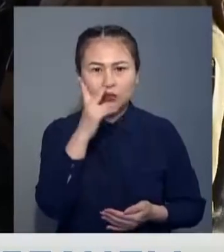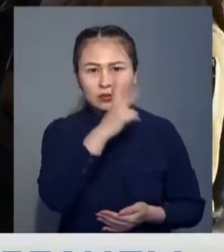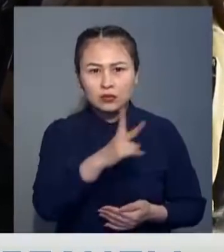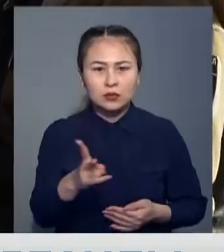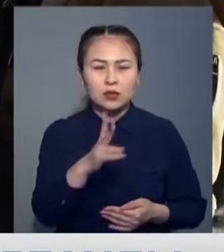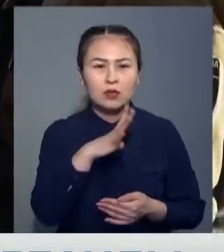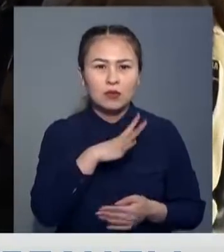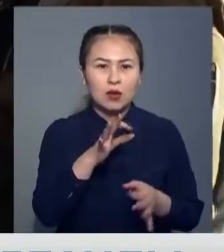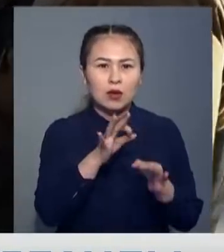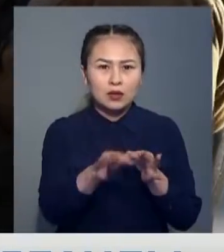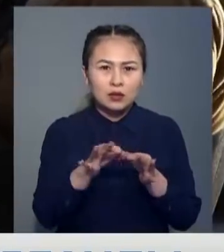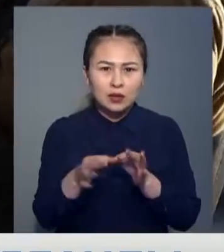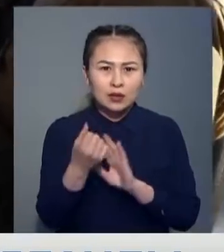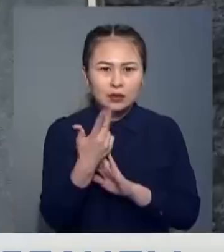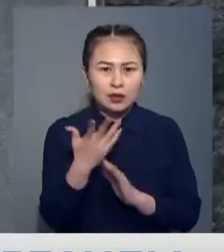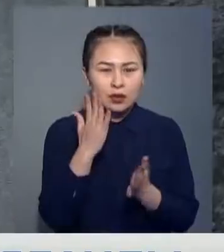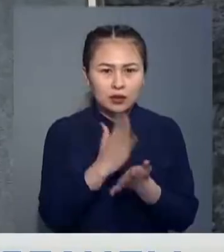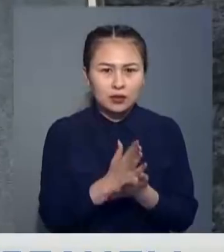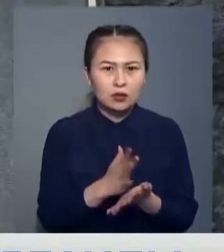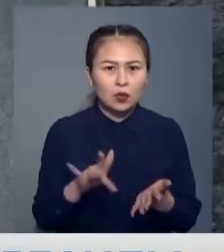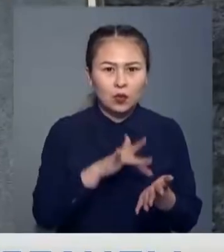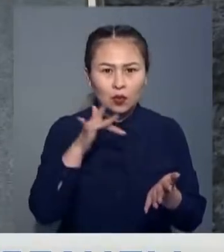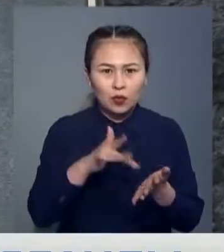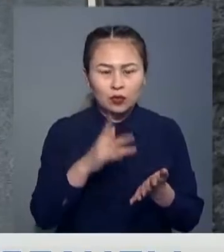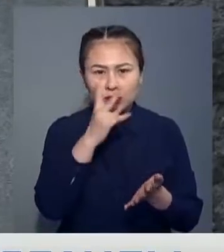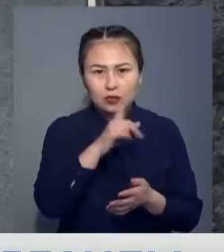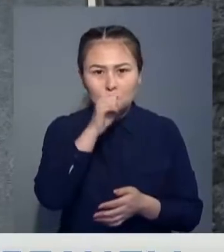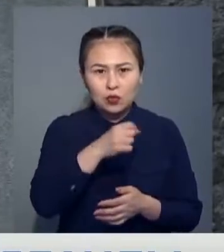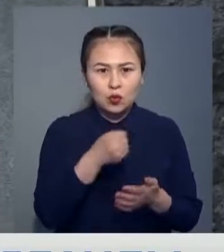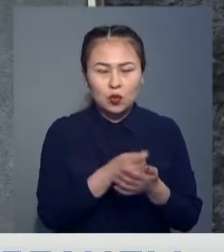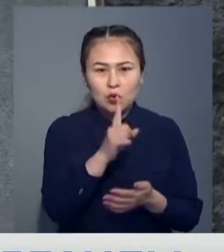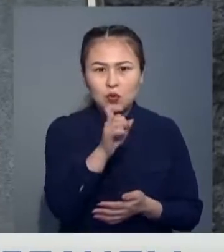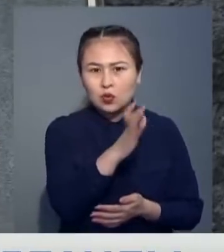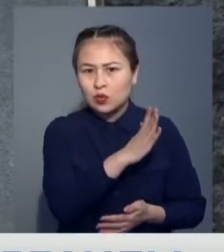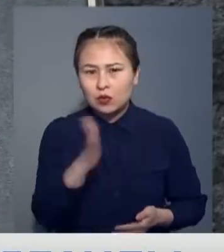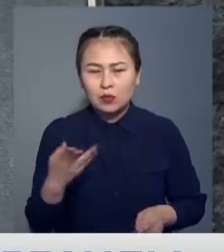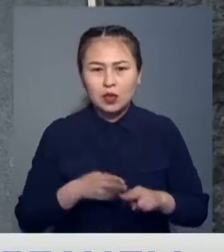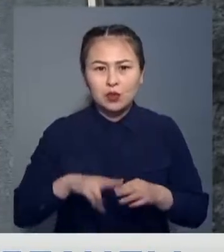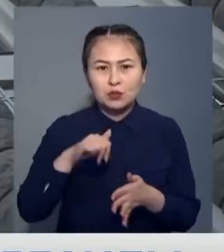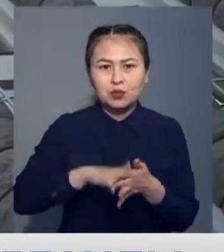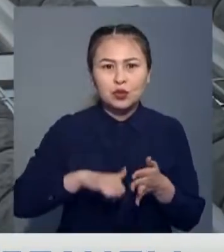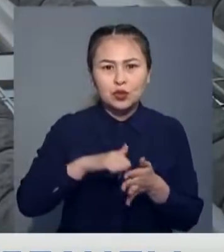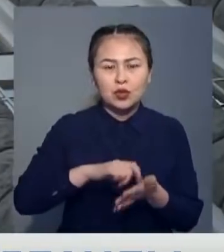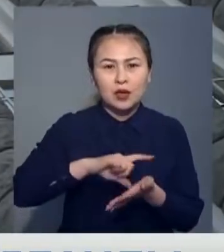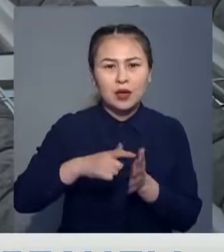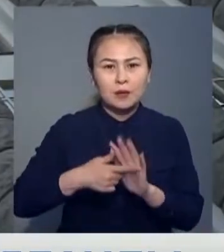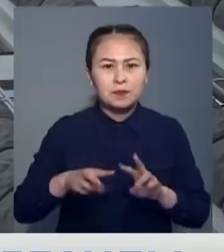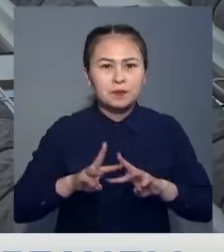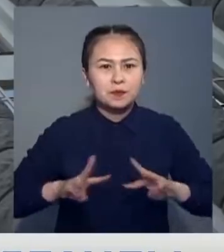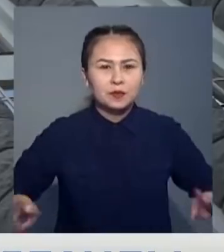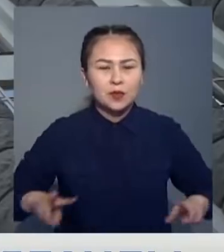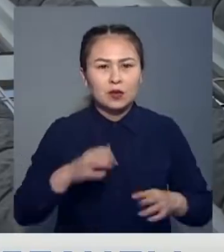13 өңірінен коронавирус жұқтырғандар анықталып, ауру адамның саны 100-ден асты. Салдарынан кабинет министрлігі